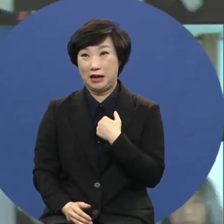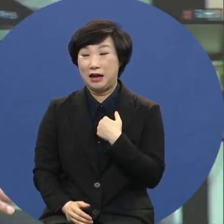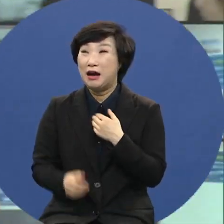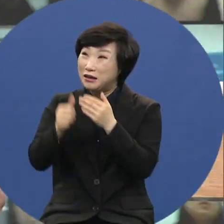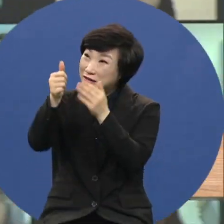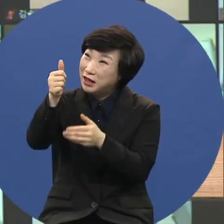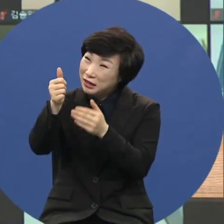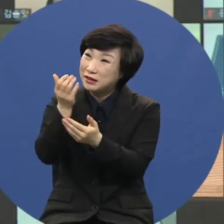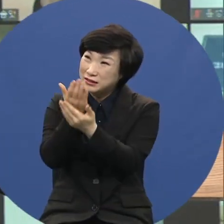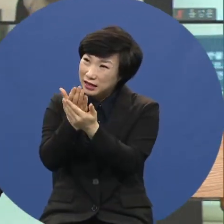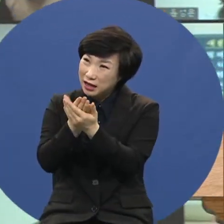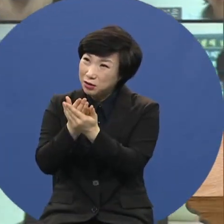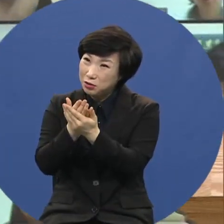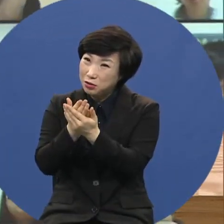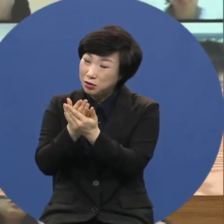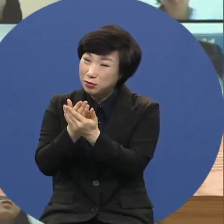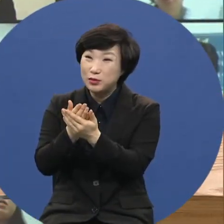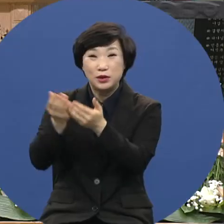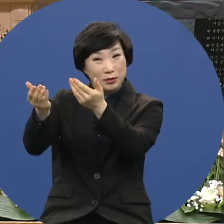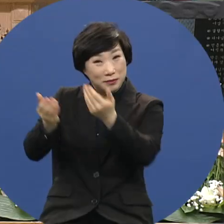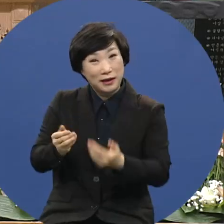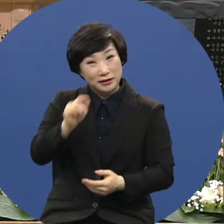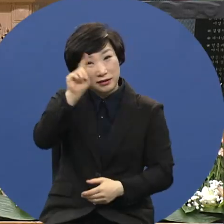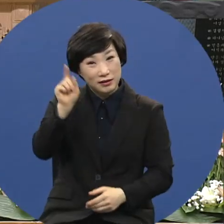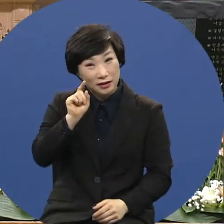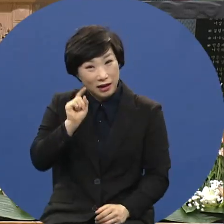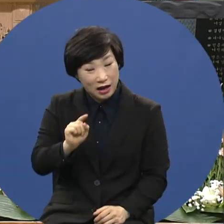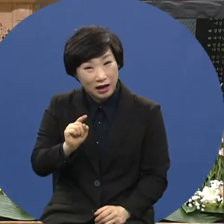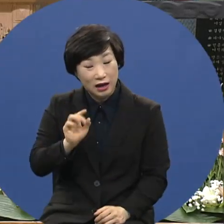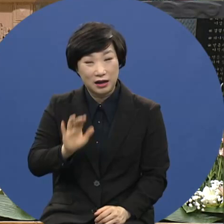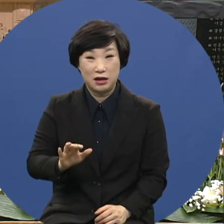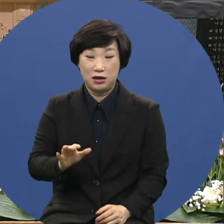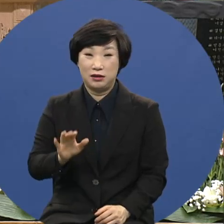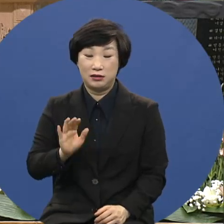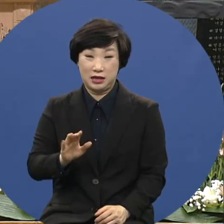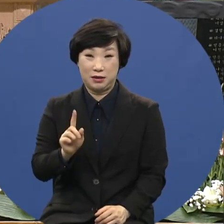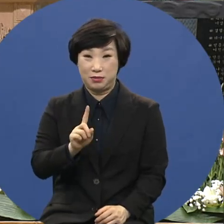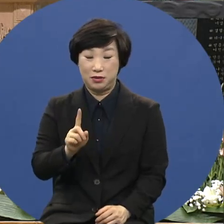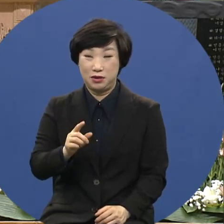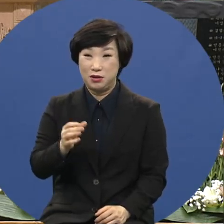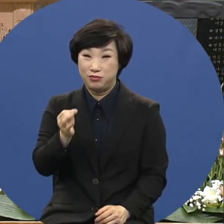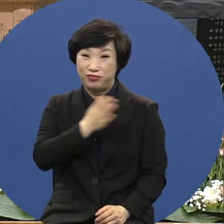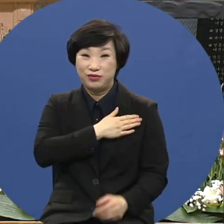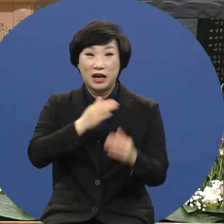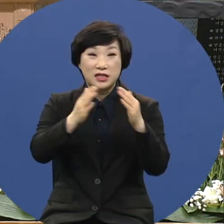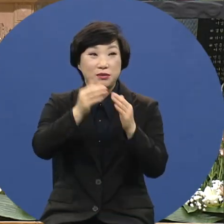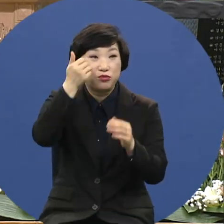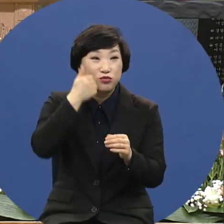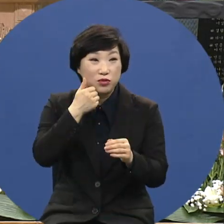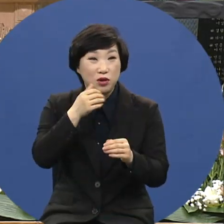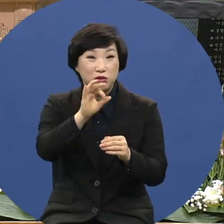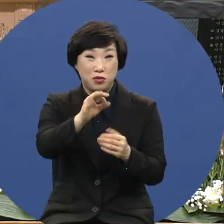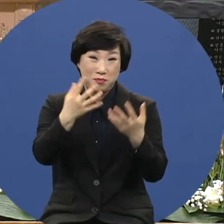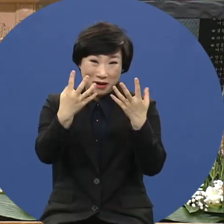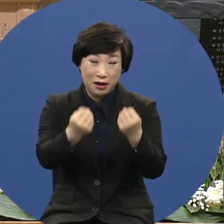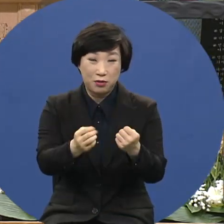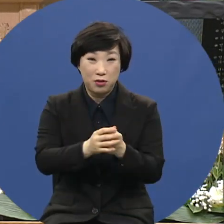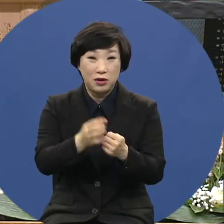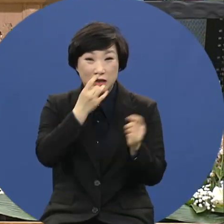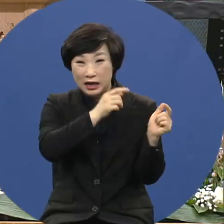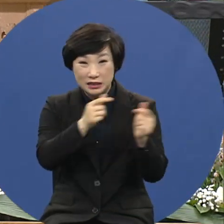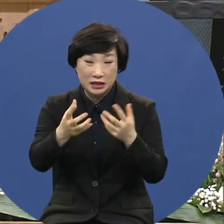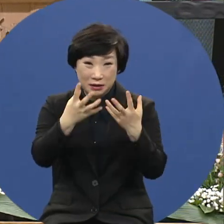애원하고 달라가면 주지 않겠는가. 내가 부잣집에 저 집에 돈이 많고 쌍식이 많고 쌀이